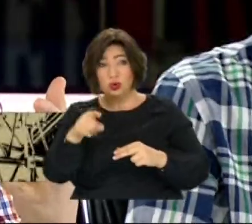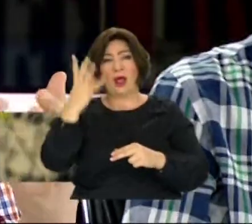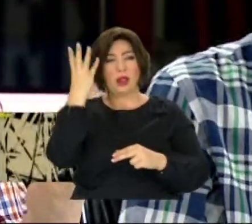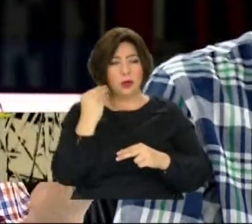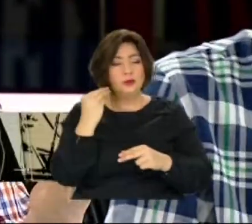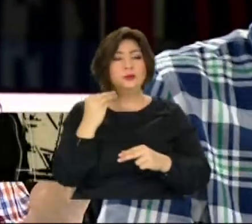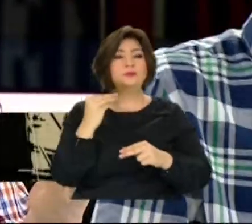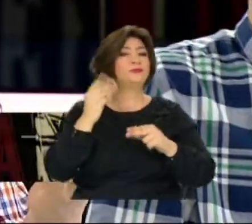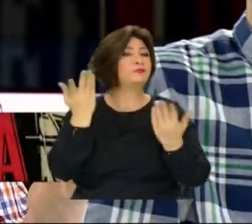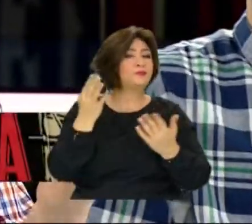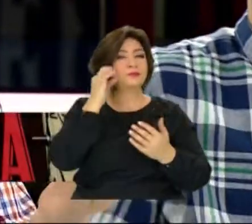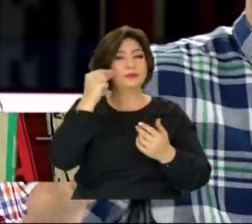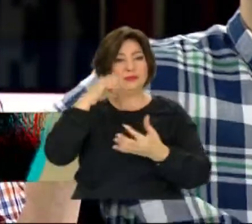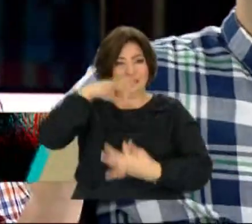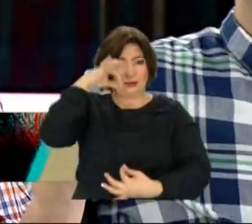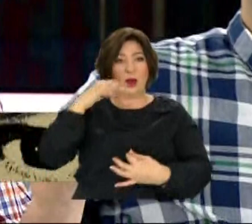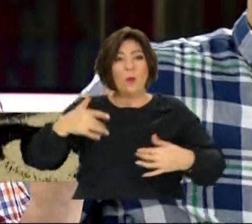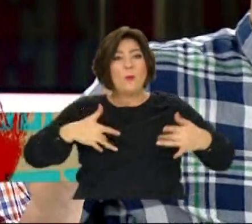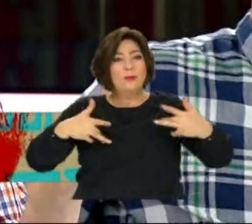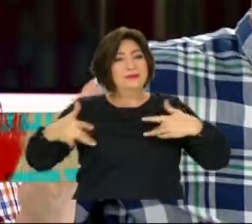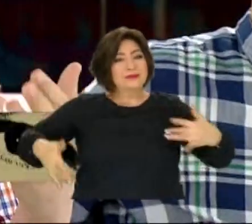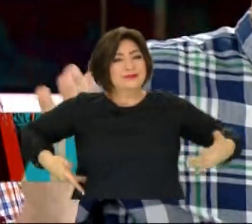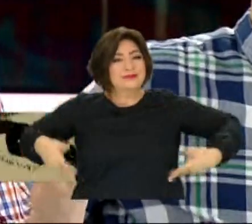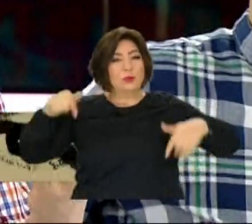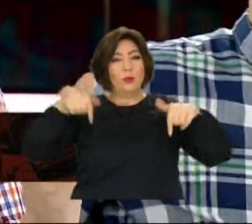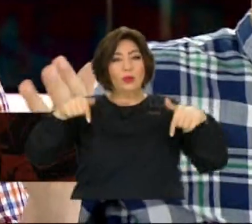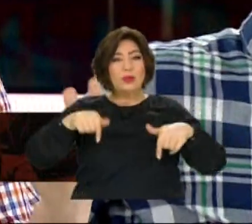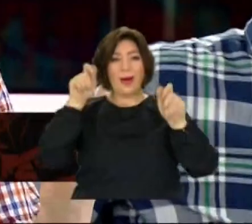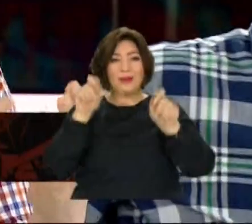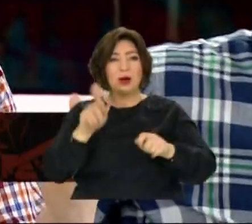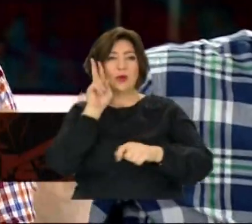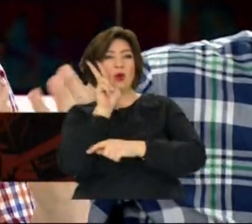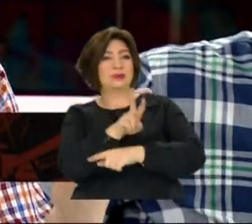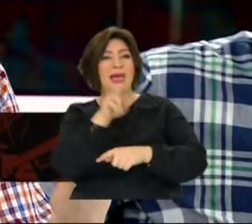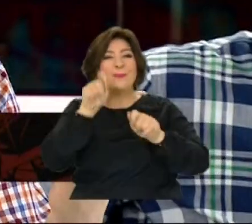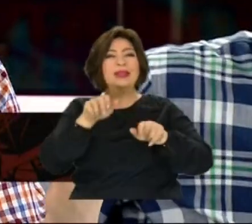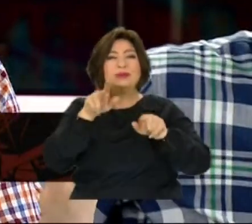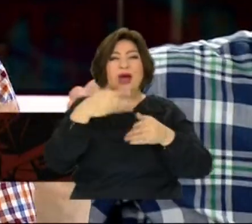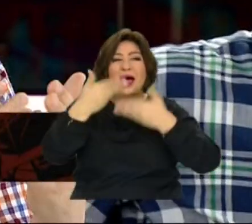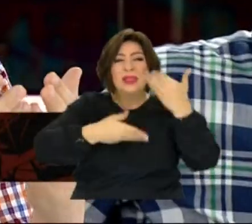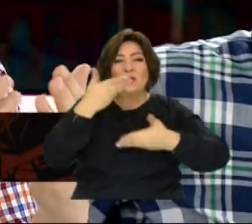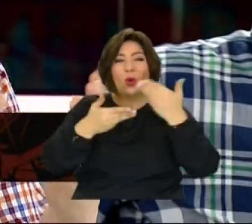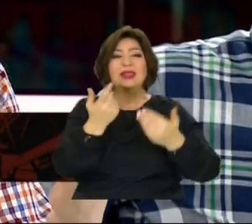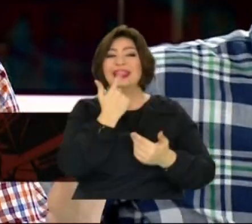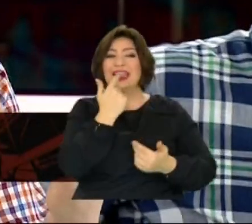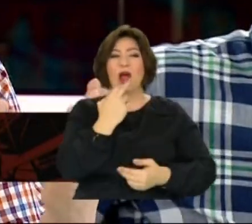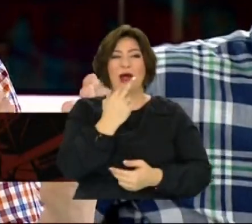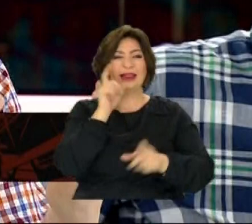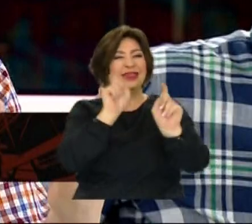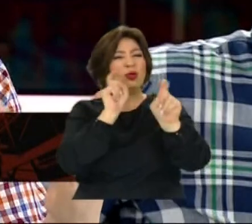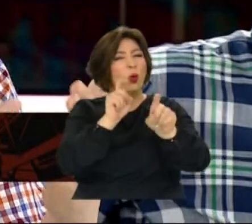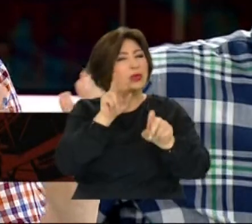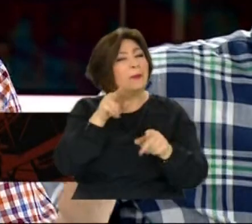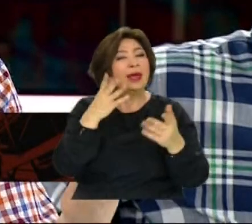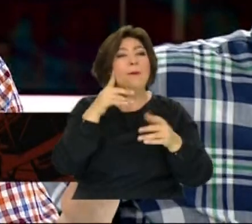anlıyoruz. Mesela insanların işte organlarının bu dünyada yaptıklarına tanıklık etmesi, yaptıklarını söylemesi gibi şeyler anlatılıyor. Veyahut da dünyadaki